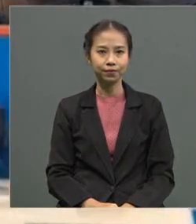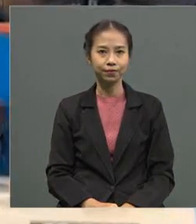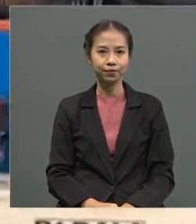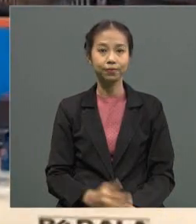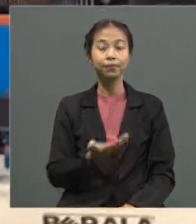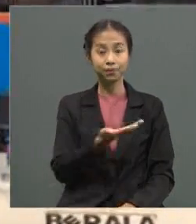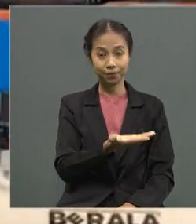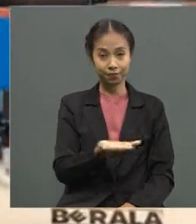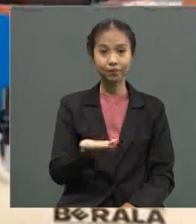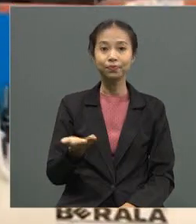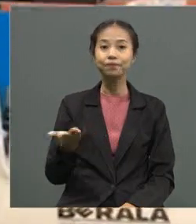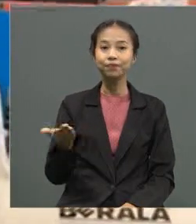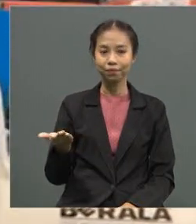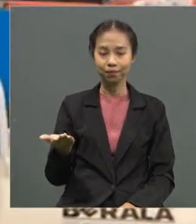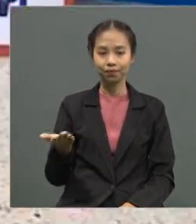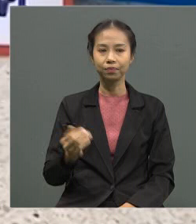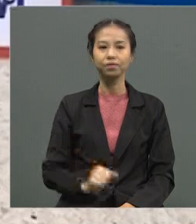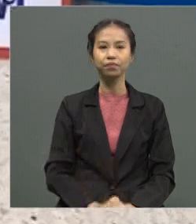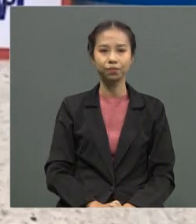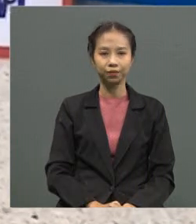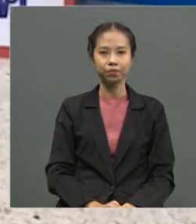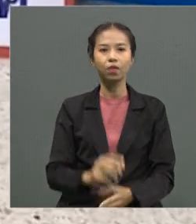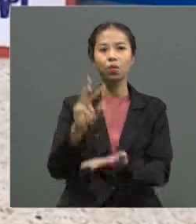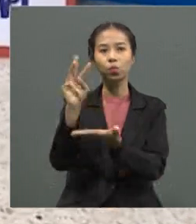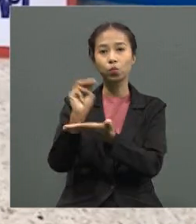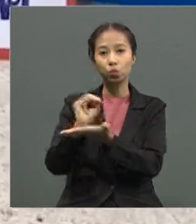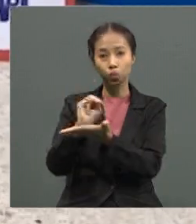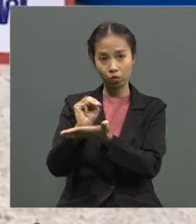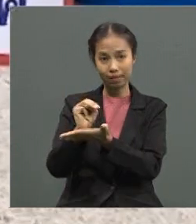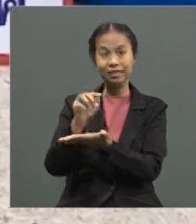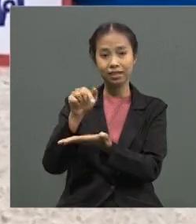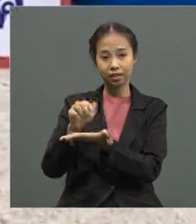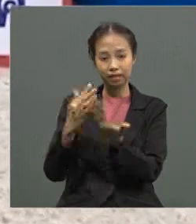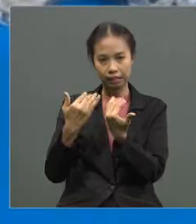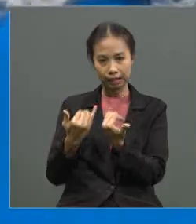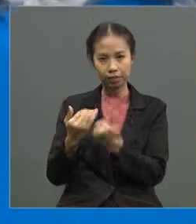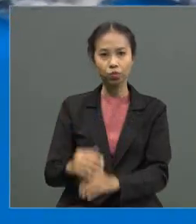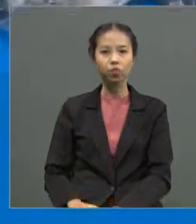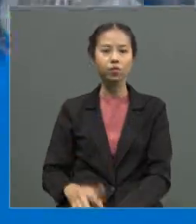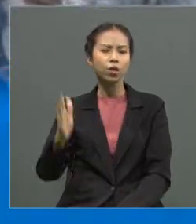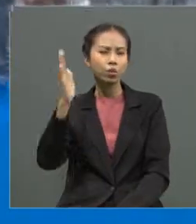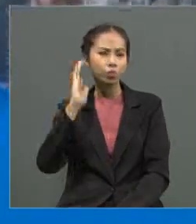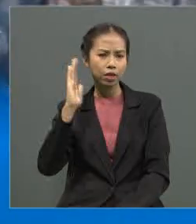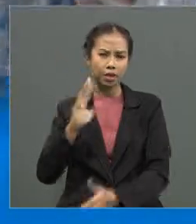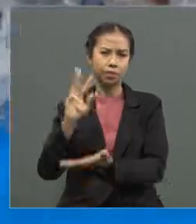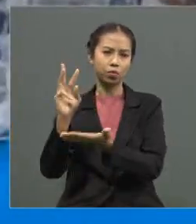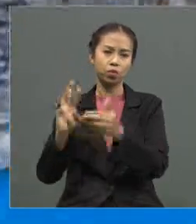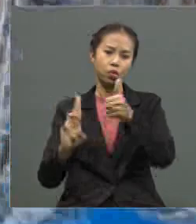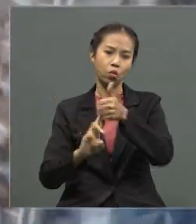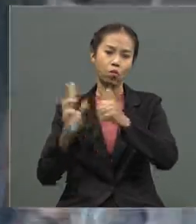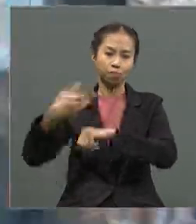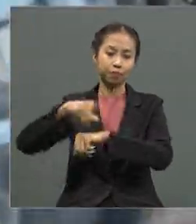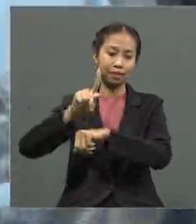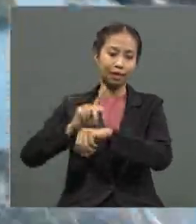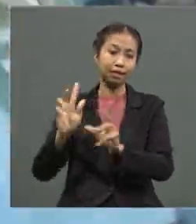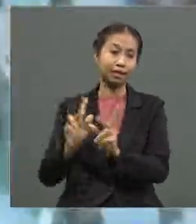นี่นะคะก็เป็นภาพบรรยากาศค่ะซึ่งมูลนิธิป่อเต็กตึงค่ะนำโดยนายวิชิตชินวงศ์วรกุลนะคะรองประธานกรรม